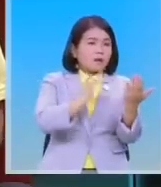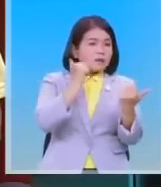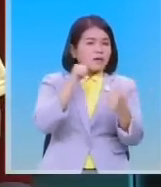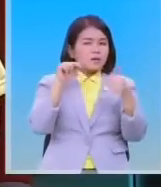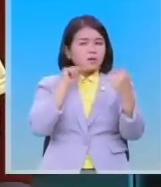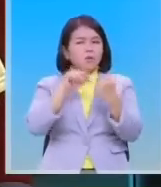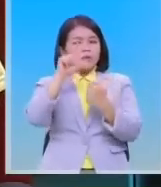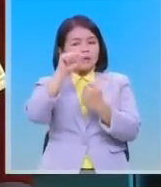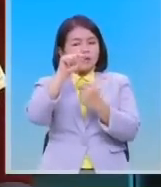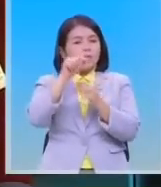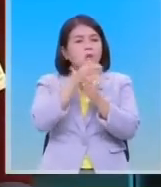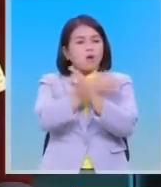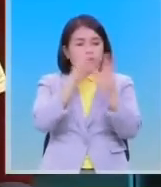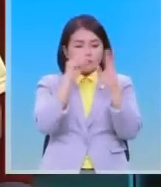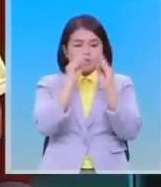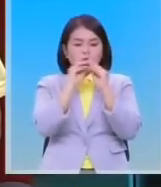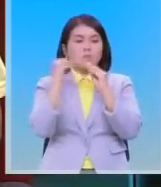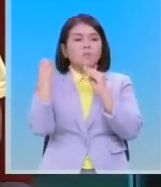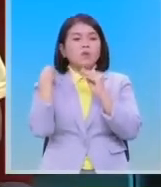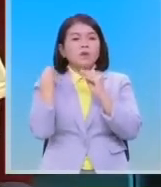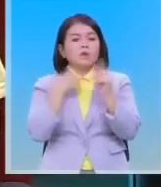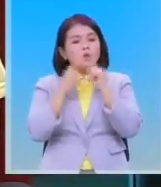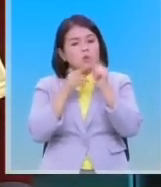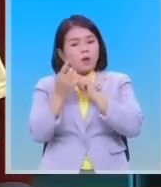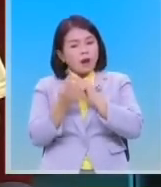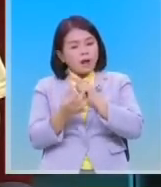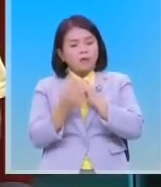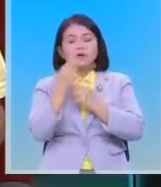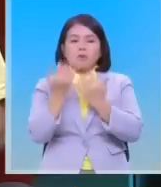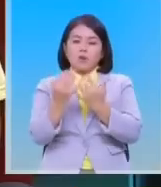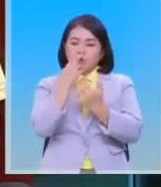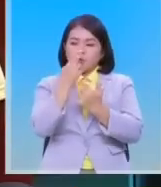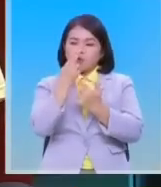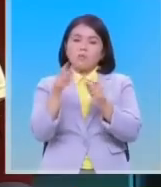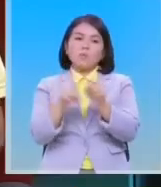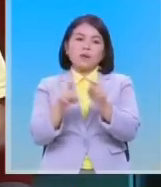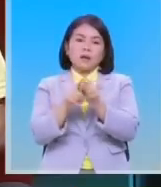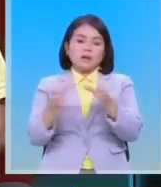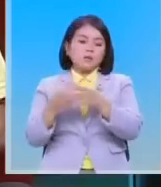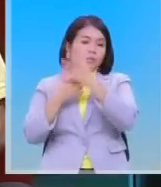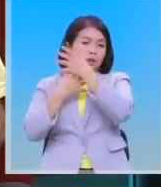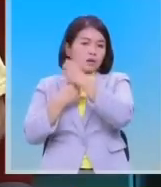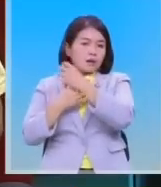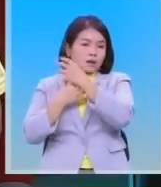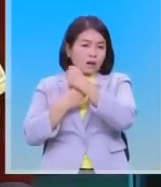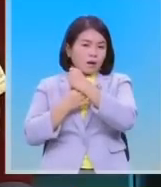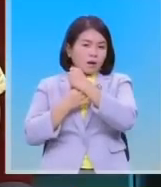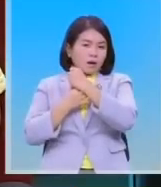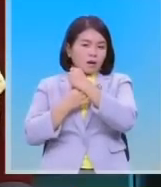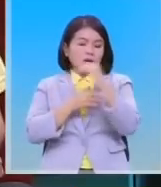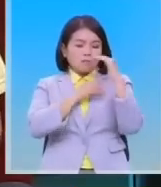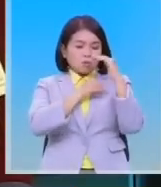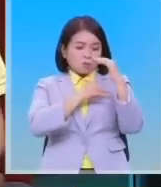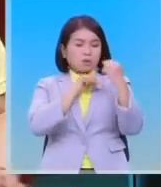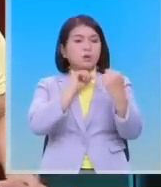20จะประชุมกันนะคะจะพูดออกมาเลยหรือเปล่าอันนี้ก็รอดูนะคะแล้วก็ในส่วนของประชาธิปัตย์บอกว่าไม่เกิน23พฤษภาคมเพราะฉ